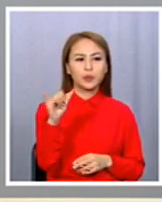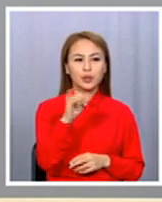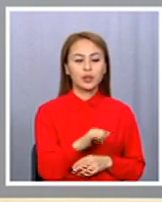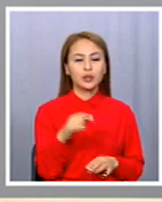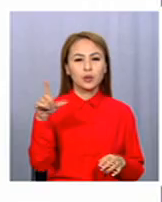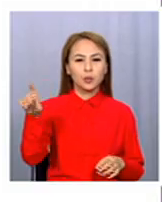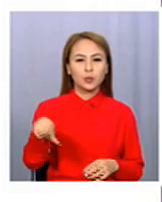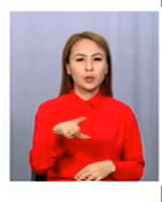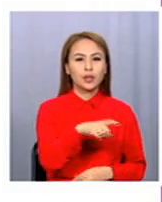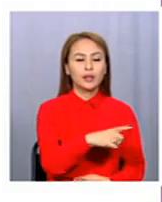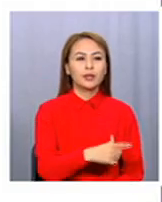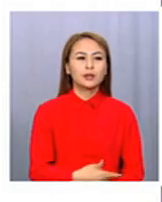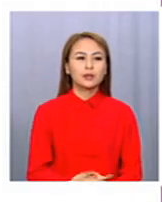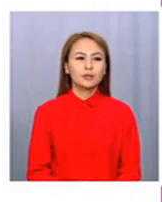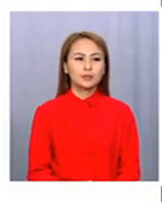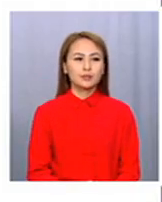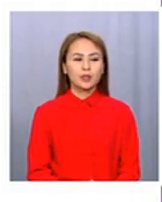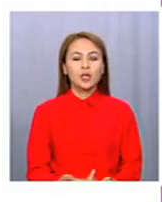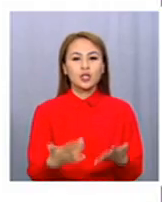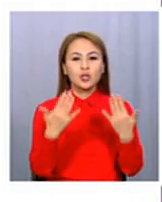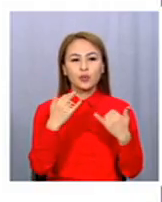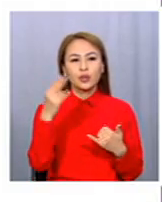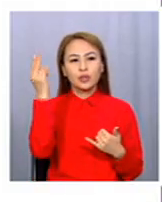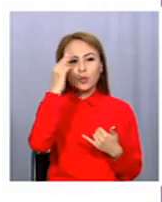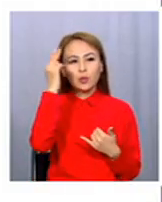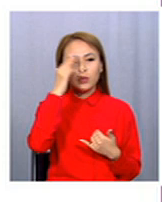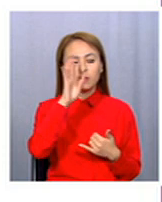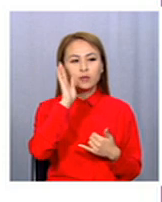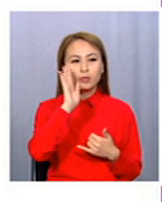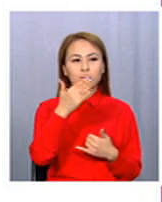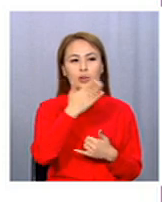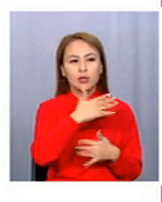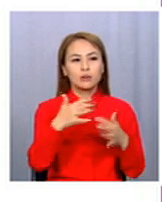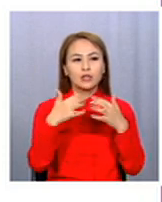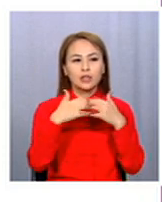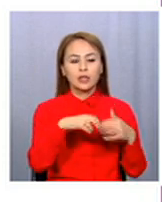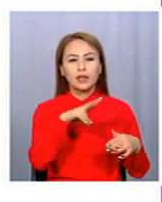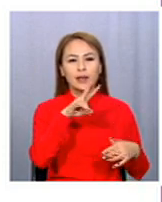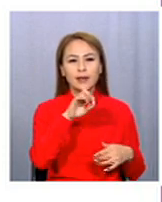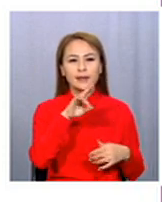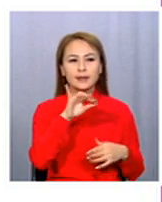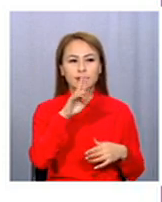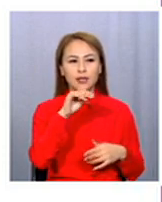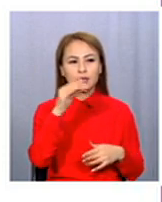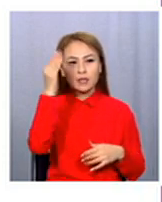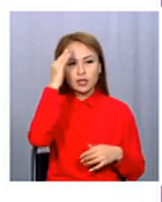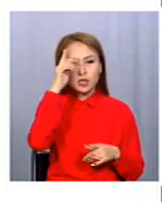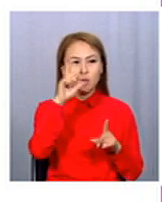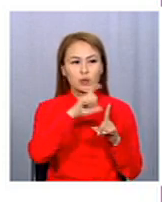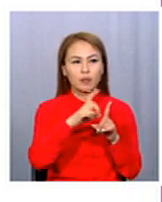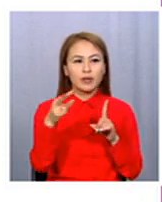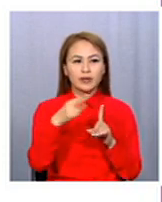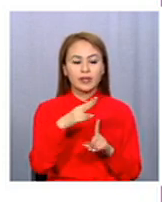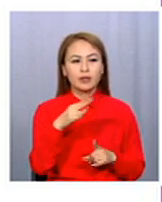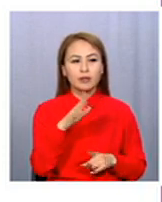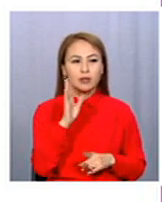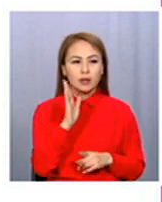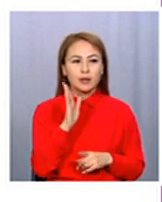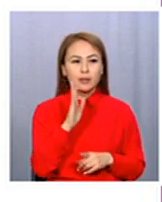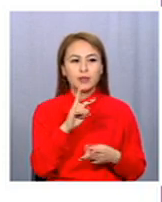текут реки. Сегодня на уроке вы разберете лексические значения слов в предложении и тексте.